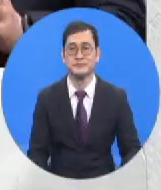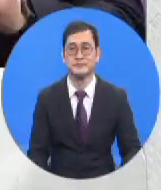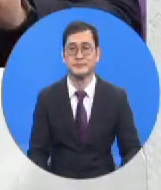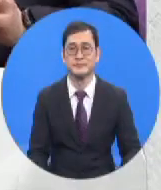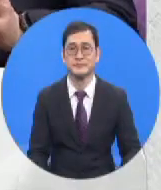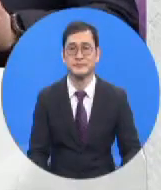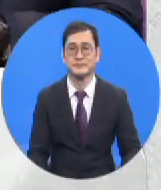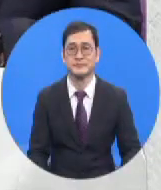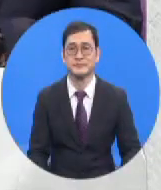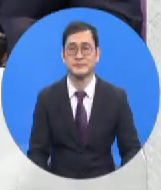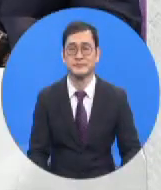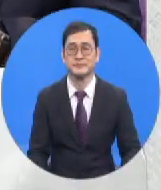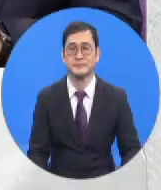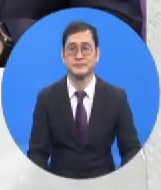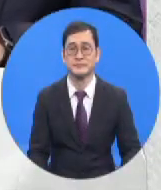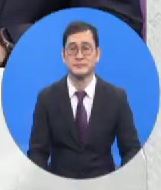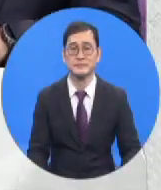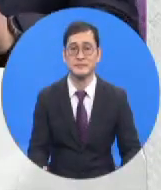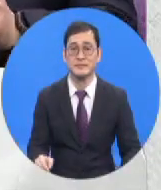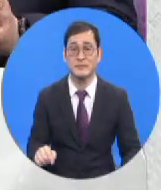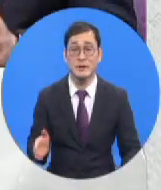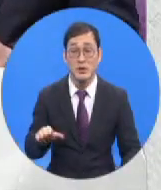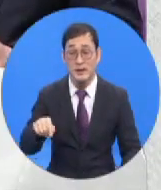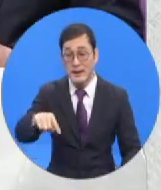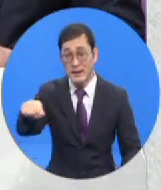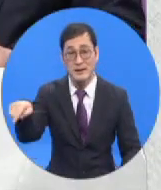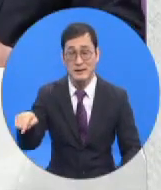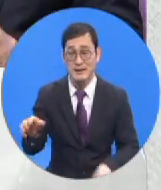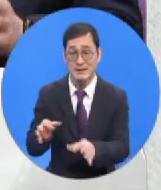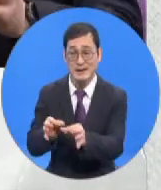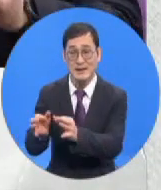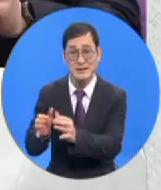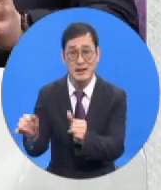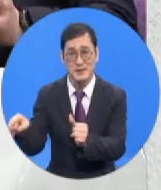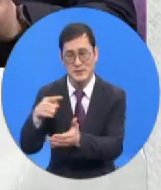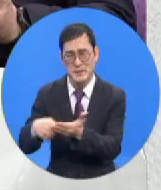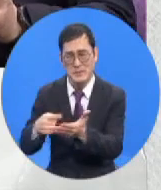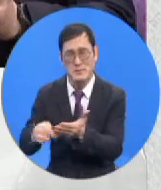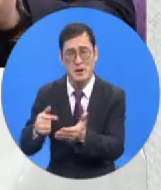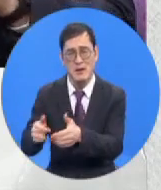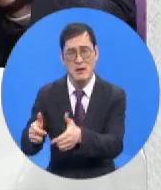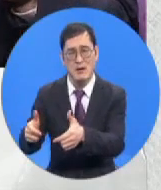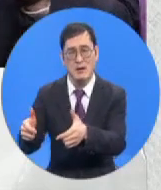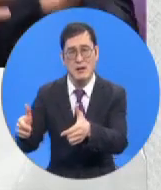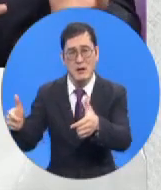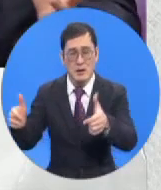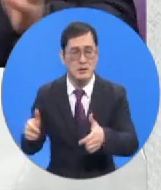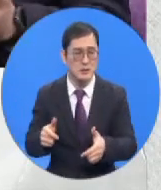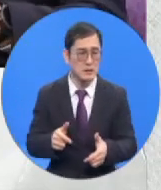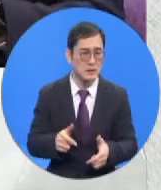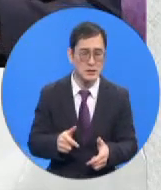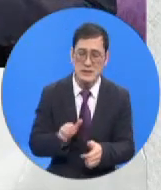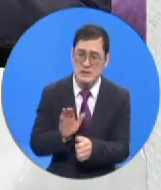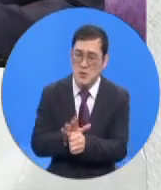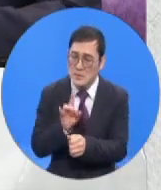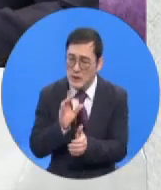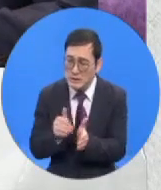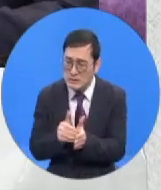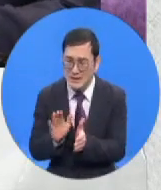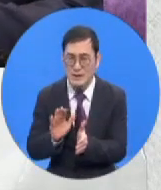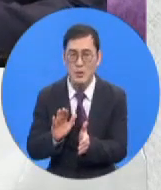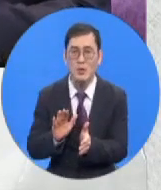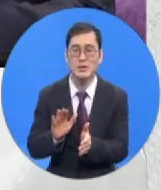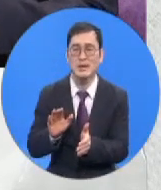어제 이제 당에서도 논의를, 소상공인들과 논의를 시작하고 있습니다만, 예. 이제는 이것이 지원보다는